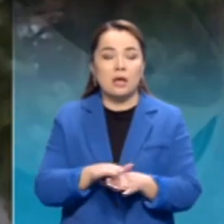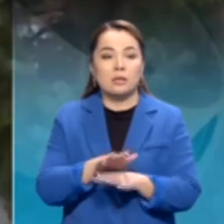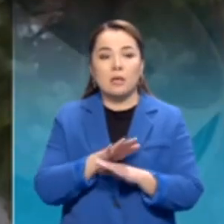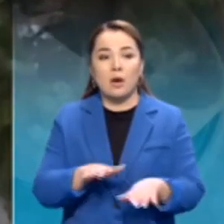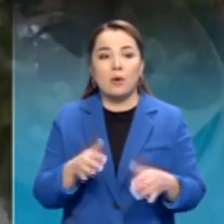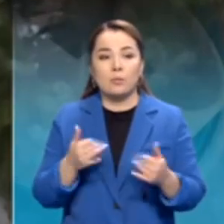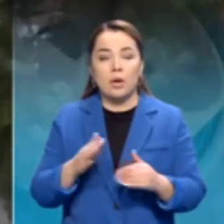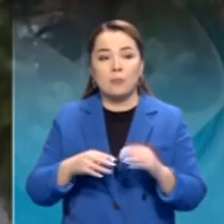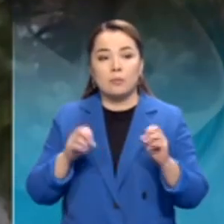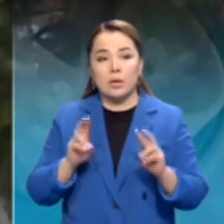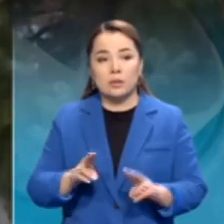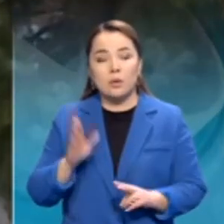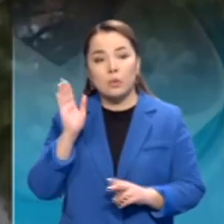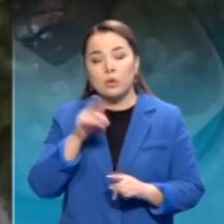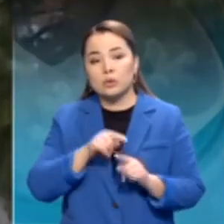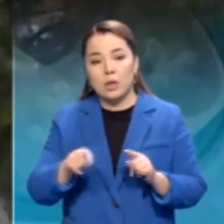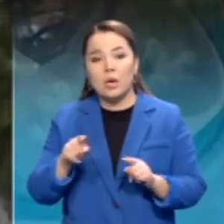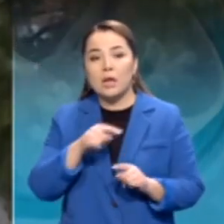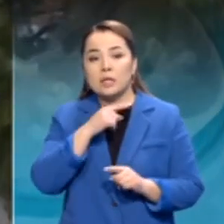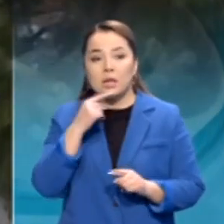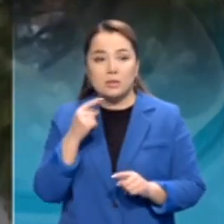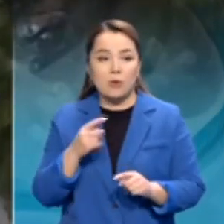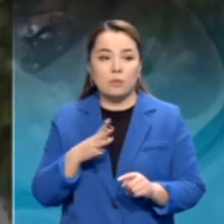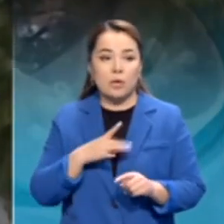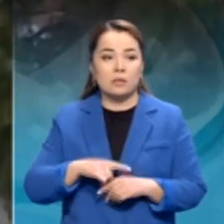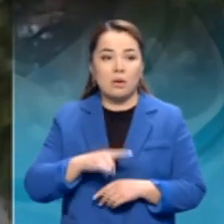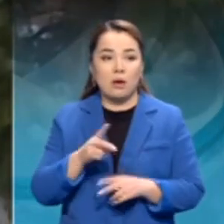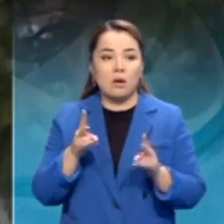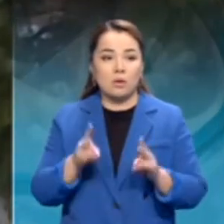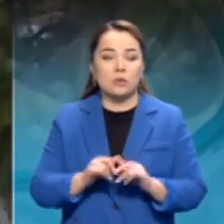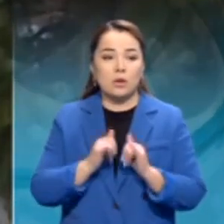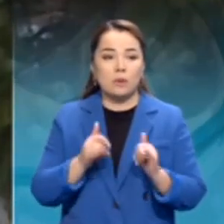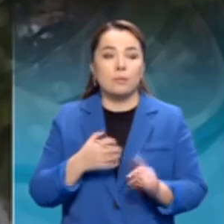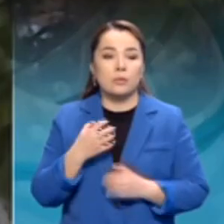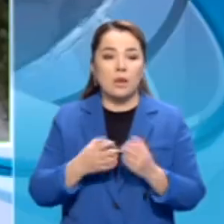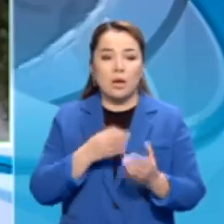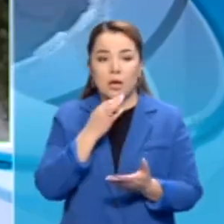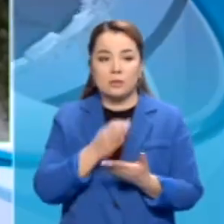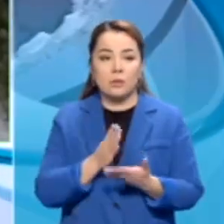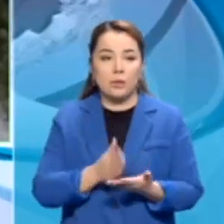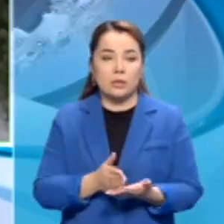пікірінше, Ресейде алдағы уақытта әуе апаттарының саны артуы ықтимал. Шерхан,